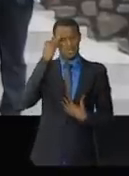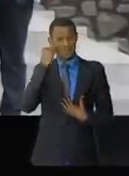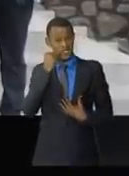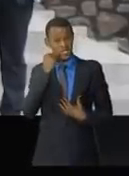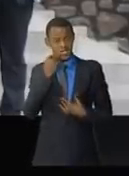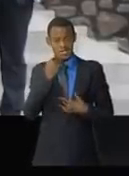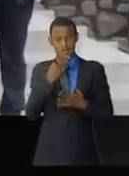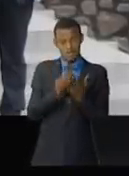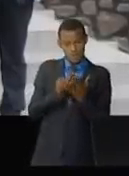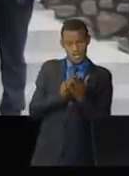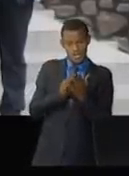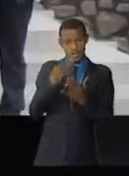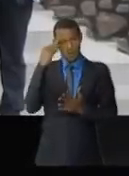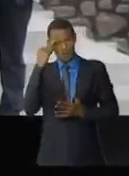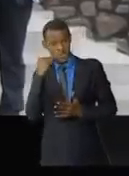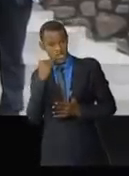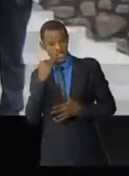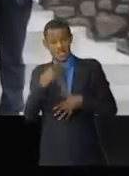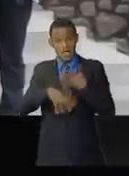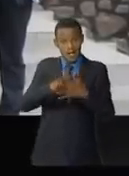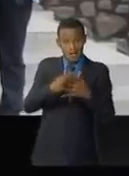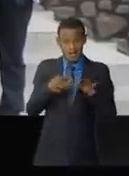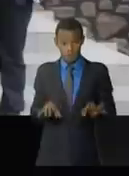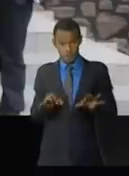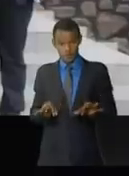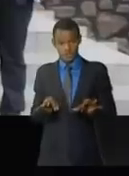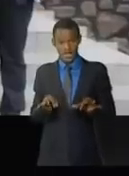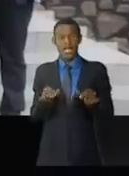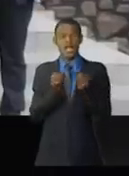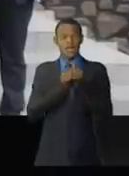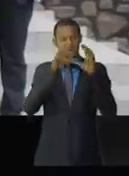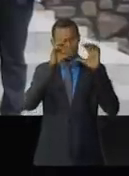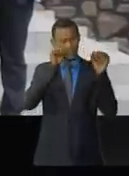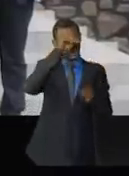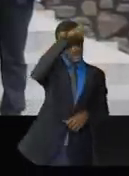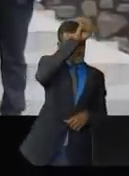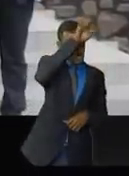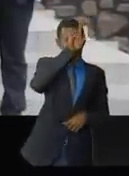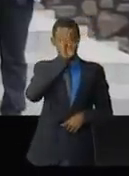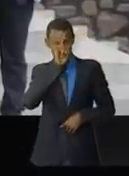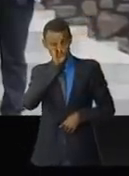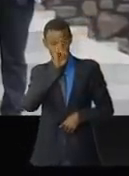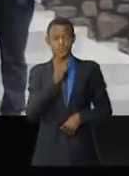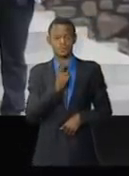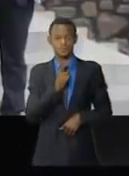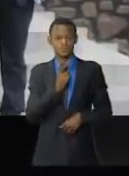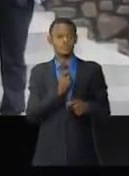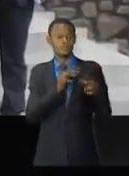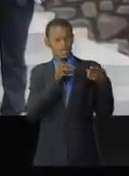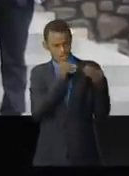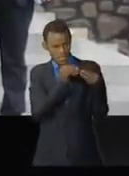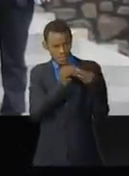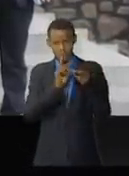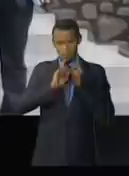le président de l'Association congolaise des banques. Cet accord indique que toute transaction financière